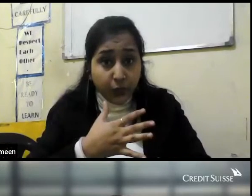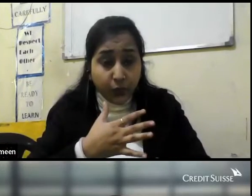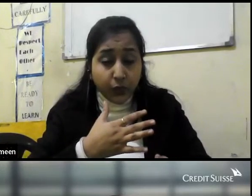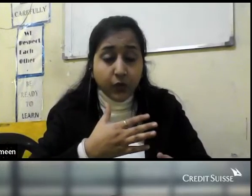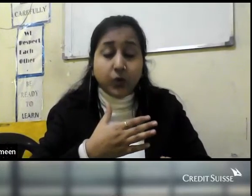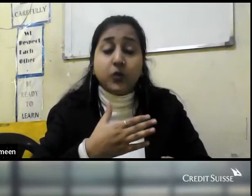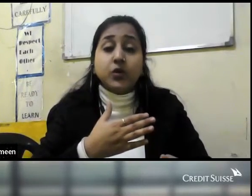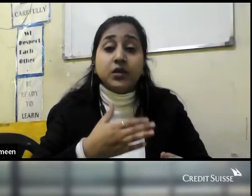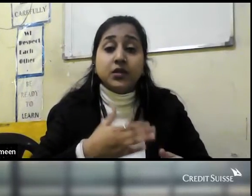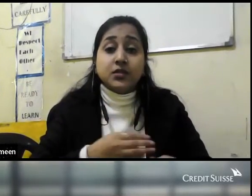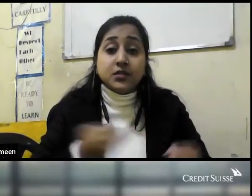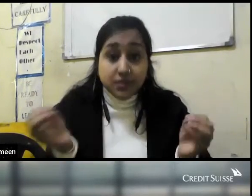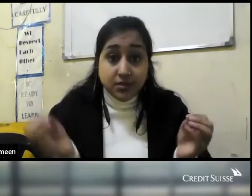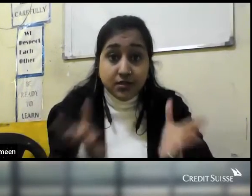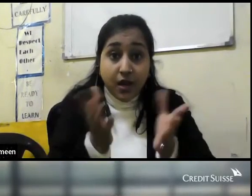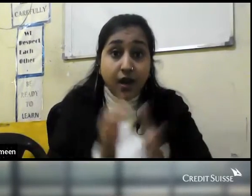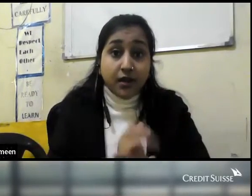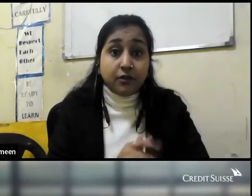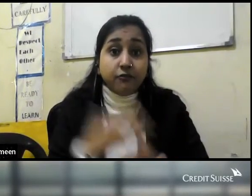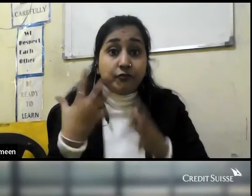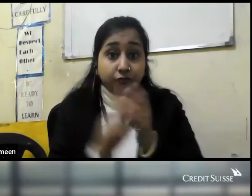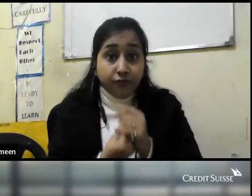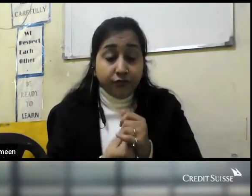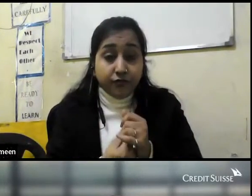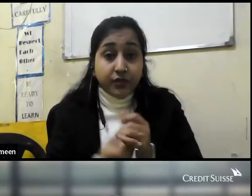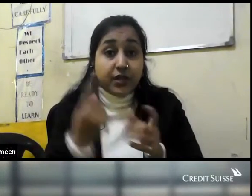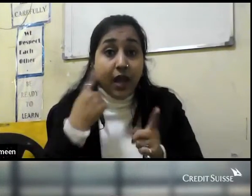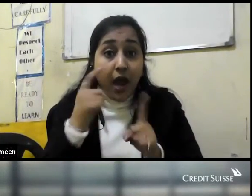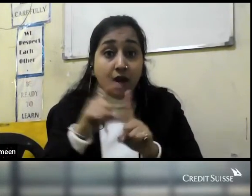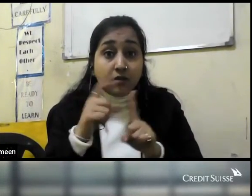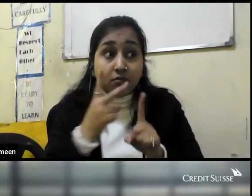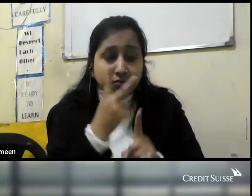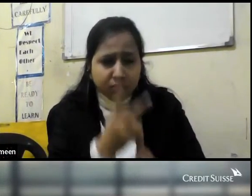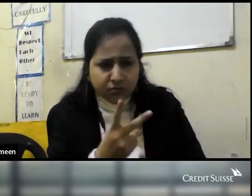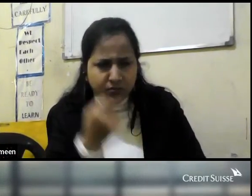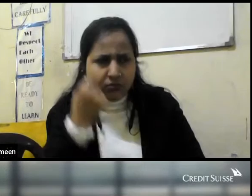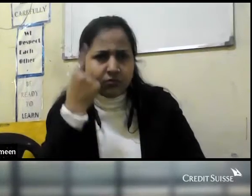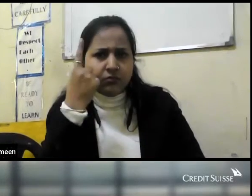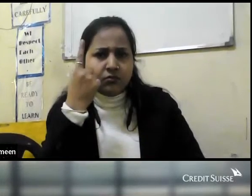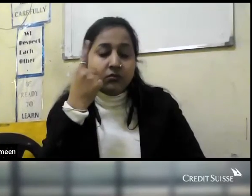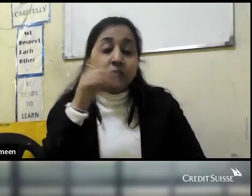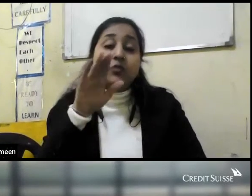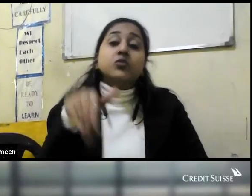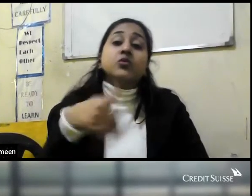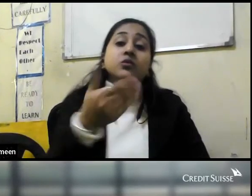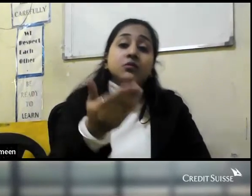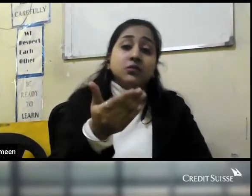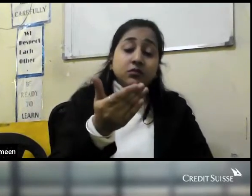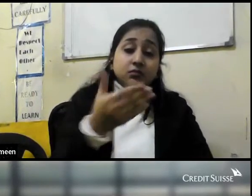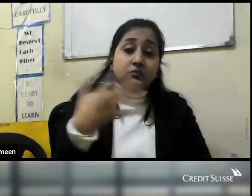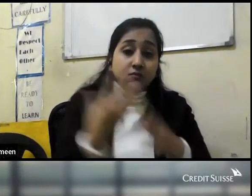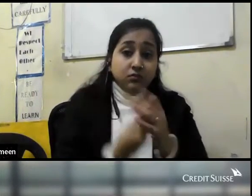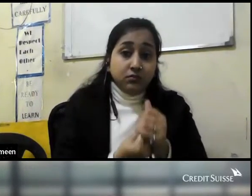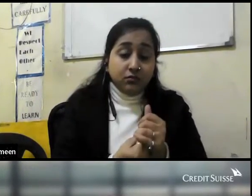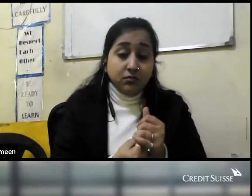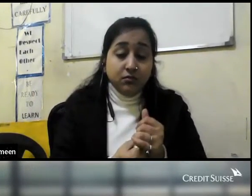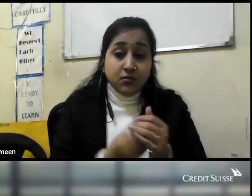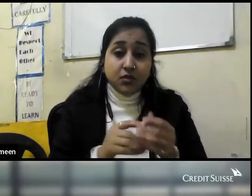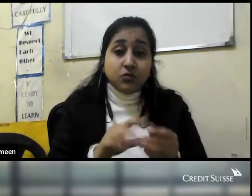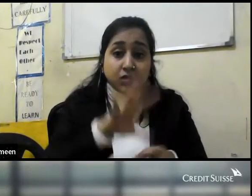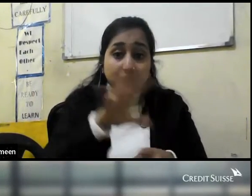रहता है. व्हाट वी डू इज वी ट्राई टू आइडेंटिफाई व्हाट इज ऑलरेडी देयर, व्हाट इज लेटेंट, एंड बिल्ड एन एंटायर इकोनॉमी